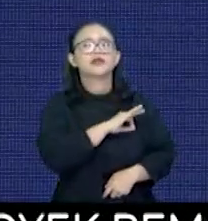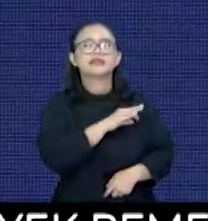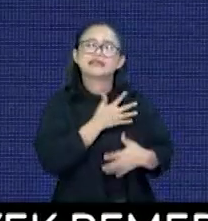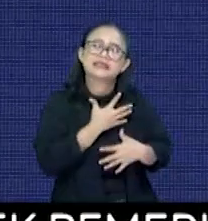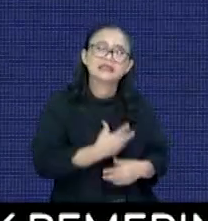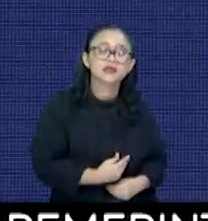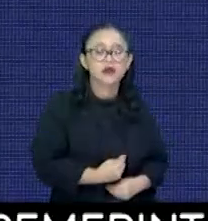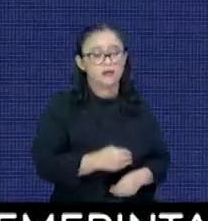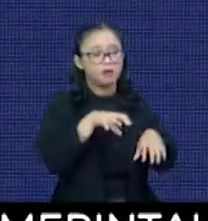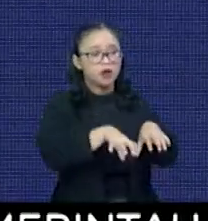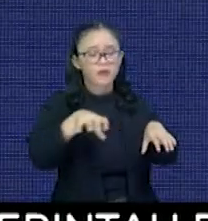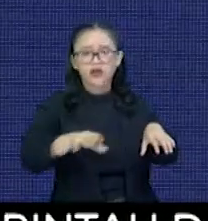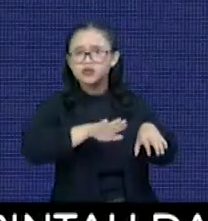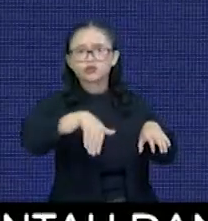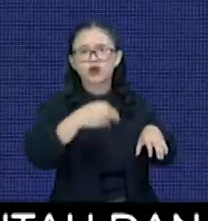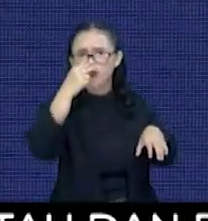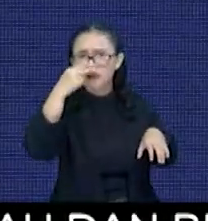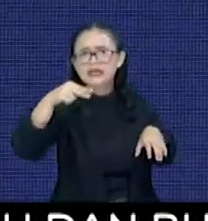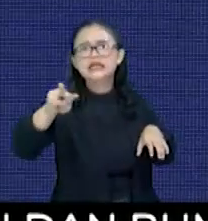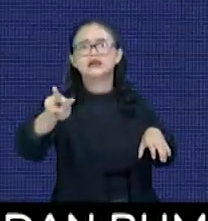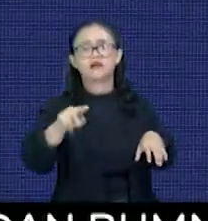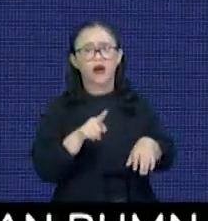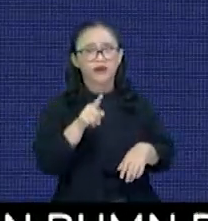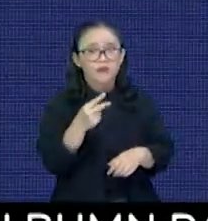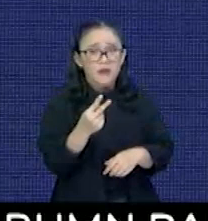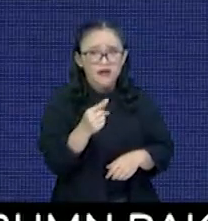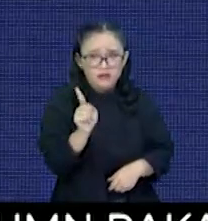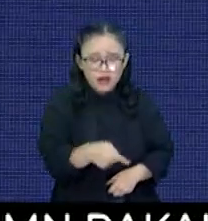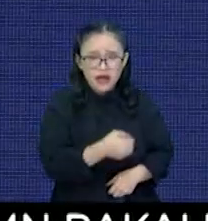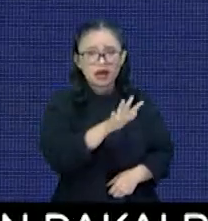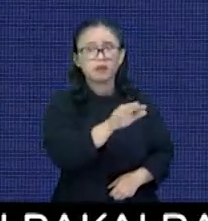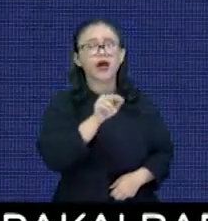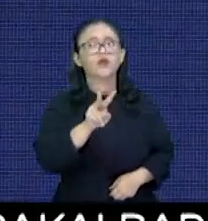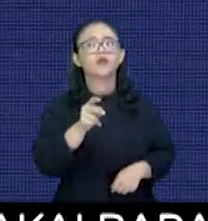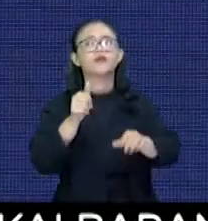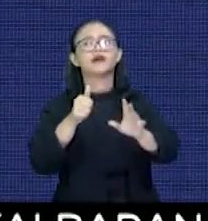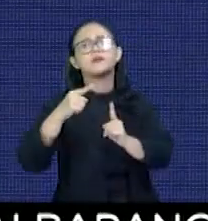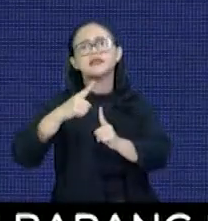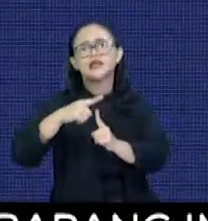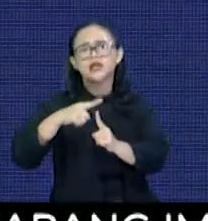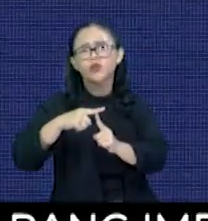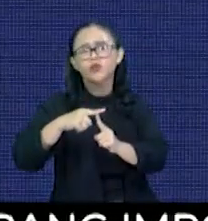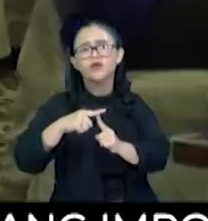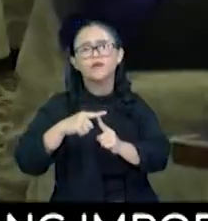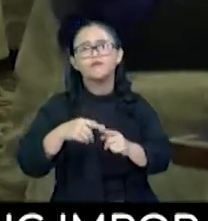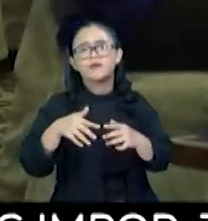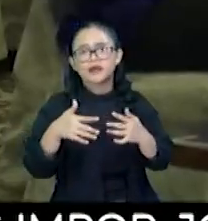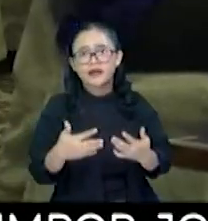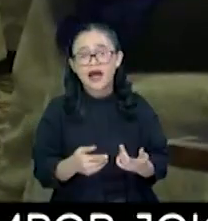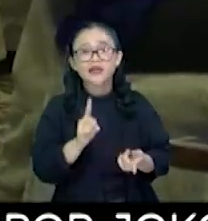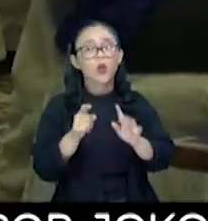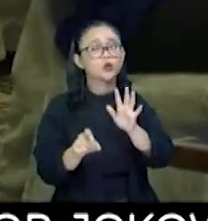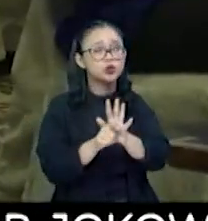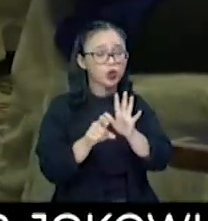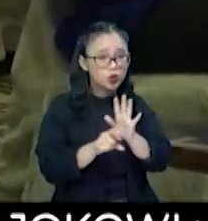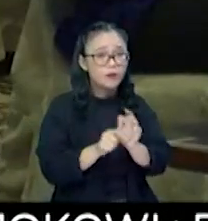barang-barang impor padahal anggaran pengadaan barang dan jasa mencapai 526 Triliun Rupiah jika anggaran